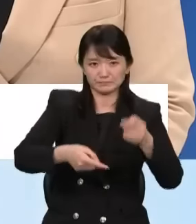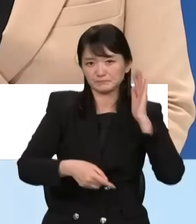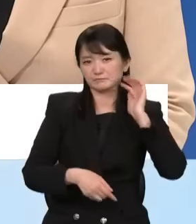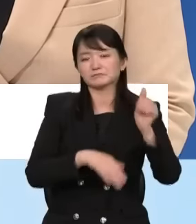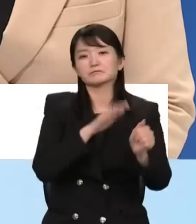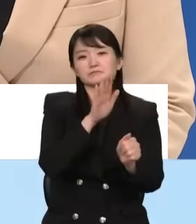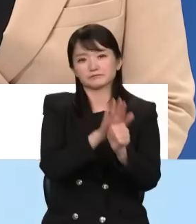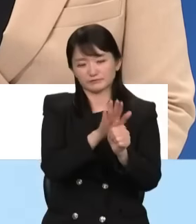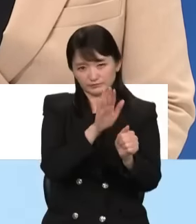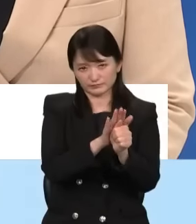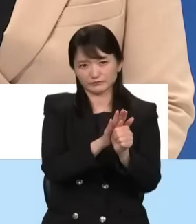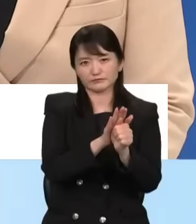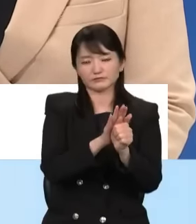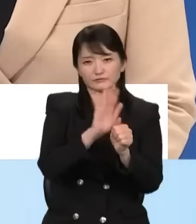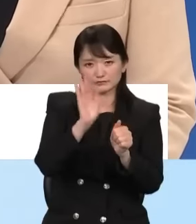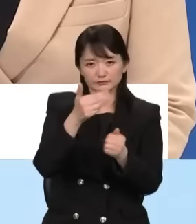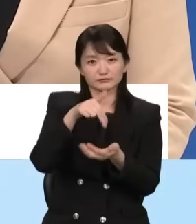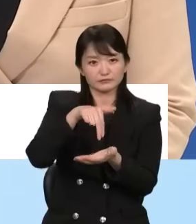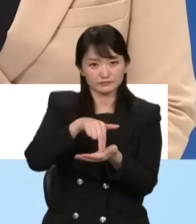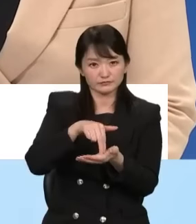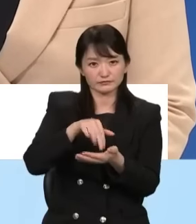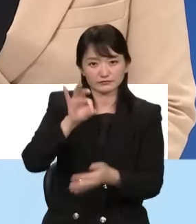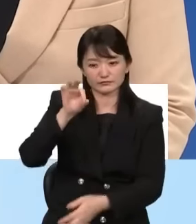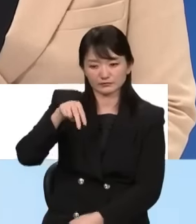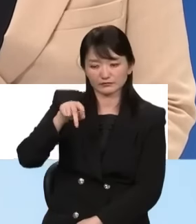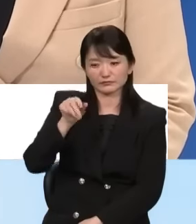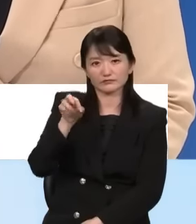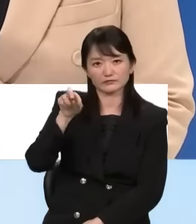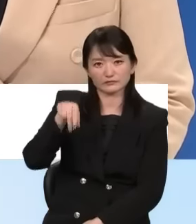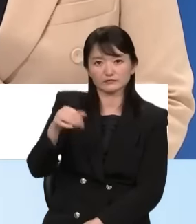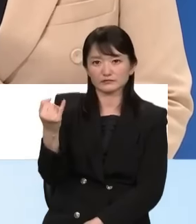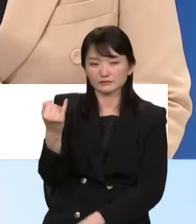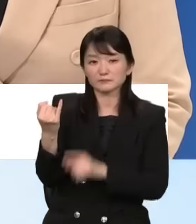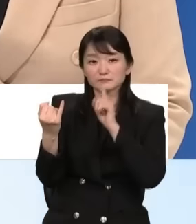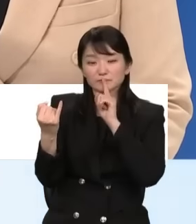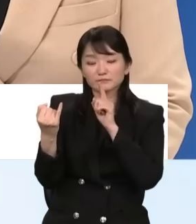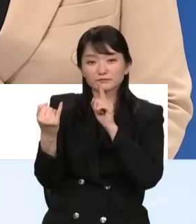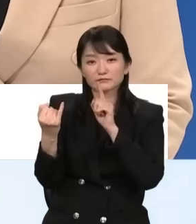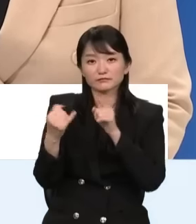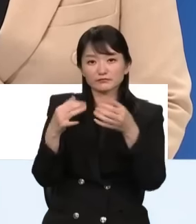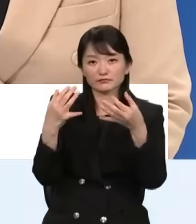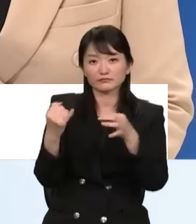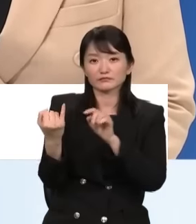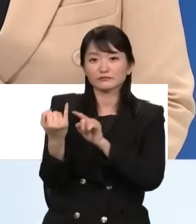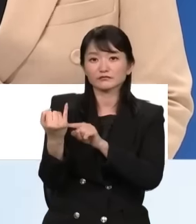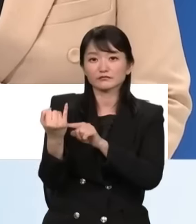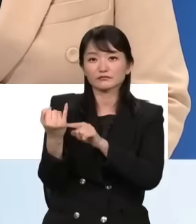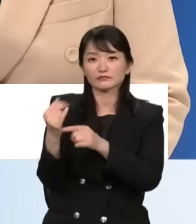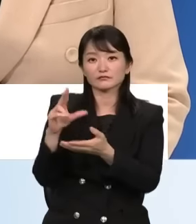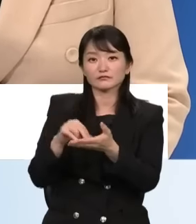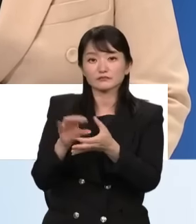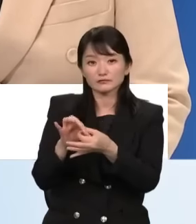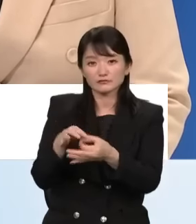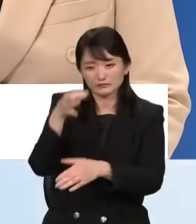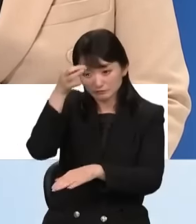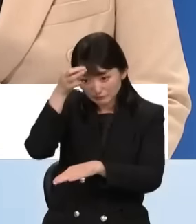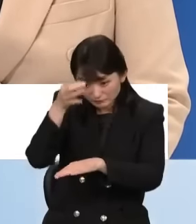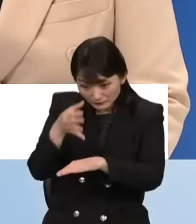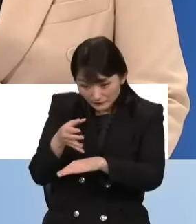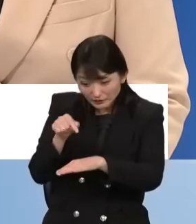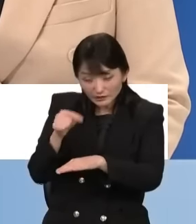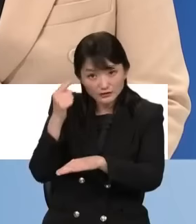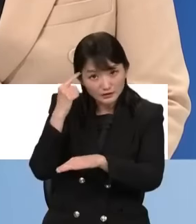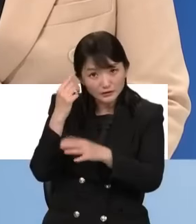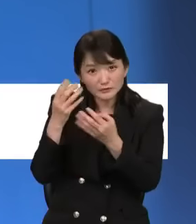도와야 하는 입장이다 하거나 유경수여 를 언급하는 등 김여사 문제 관련해서 사과하는 자리가 될거다 이런 관측이